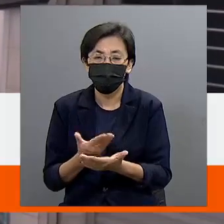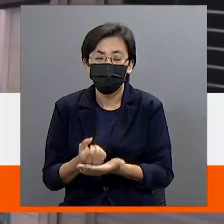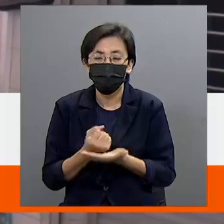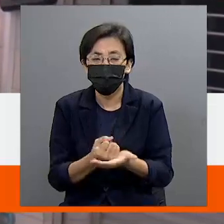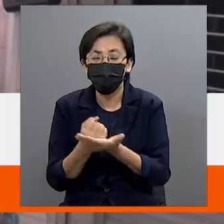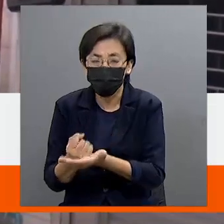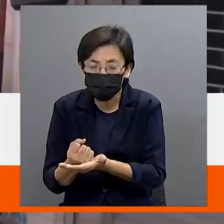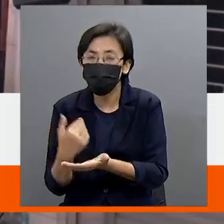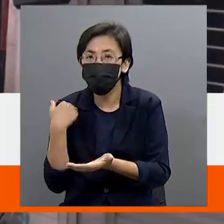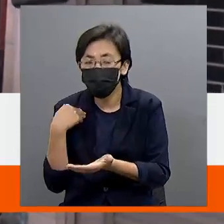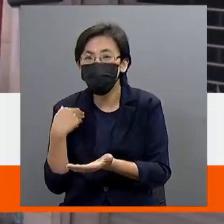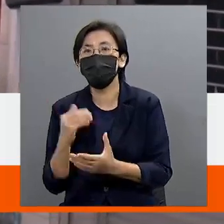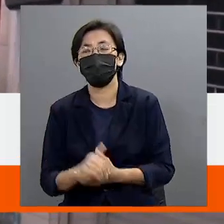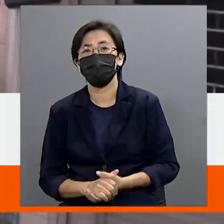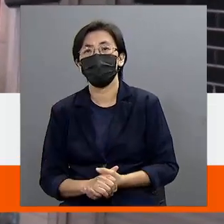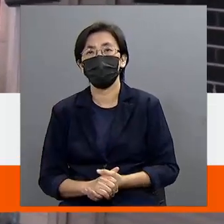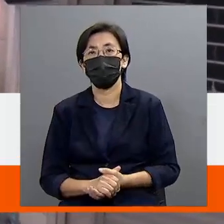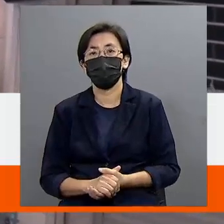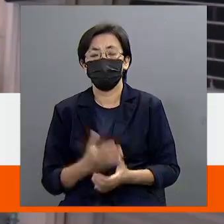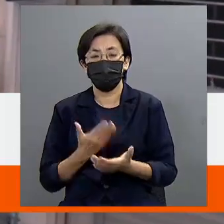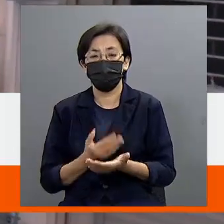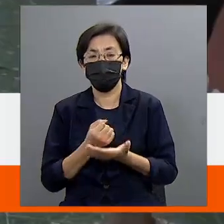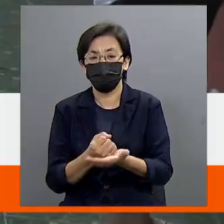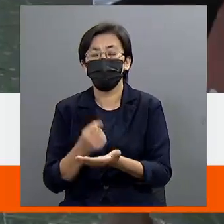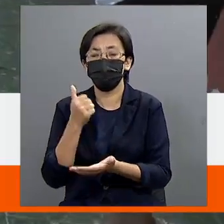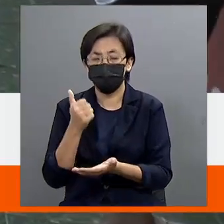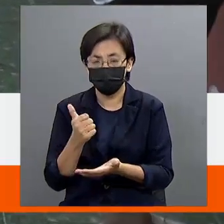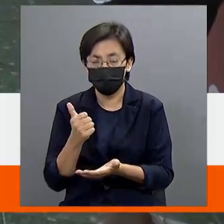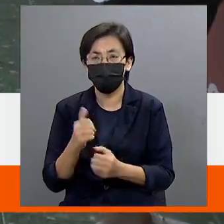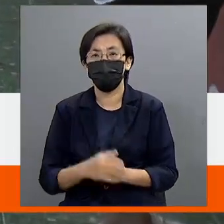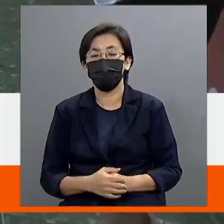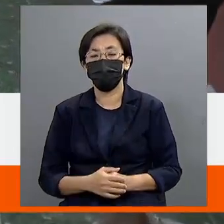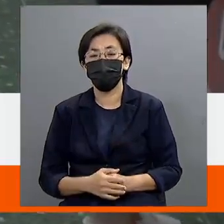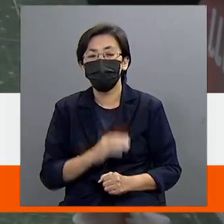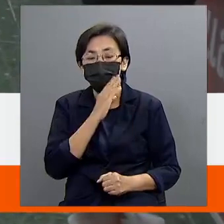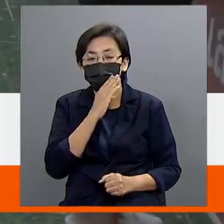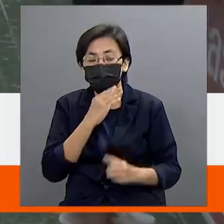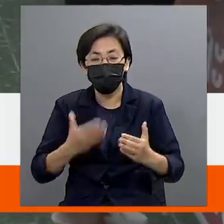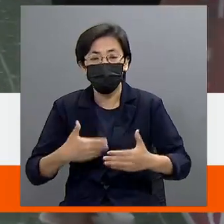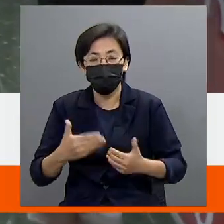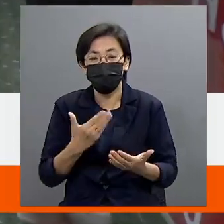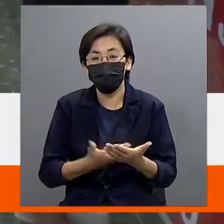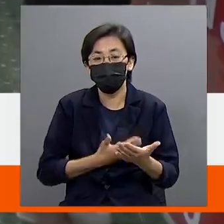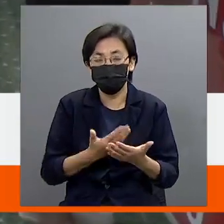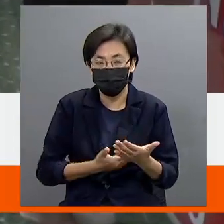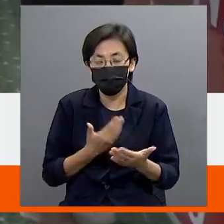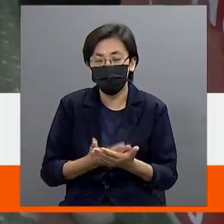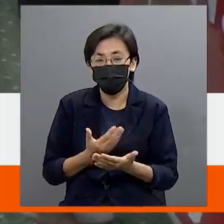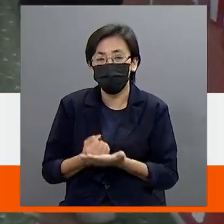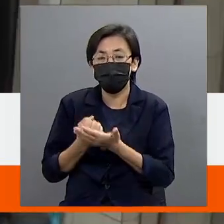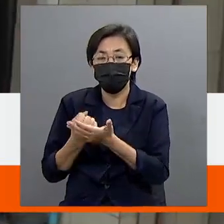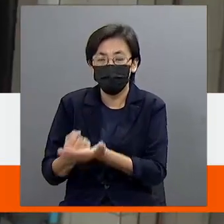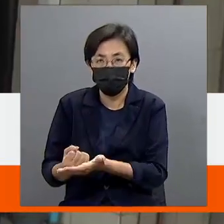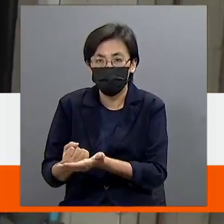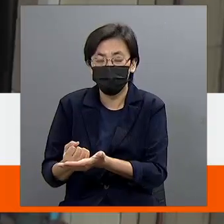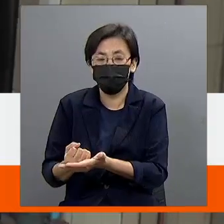ามารถที่ใช้เงินชดเชยบางส่วนเนี่ยจากรายได้จากการค้าสลากนะครับออกมาเป็นเงินชดเชยเนี่ยอันนี้ก็จะทำ